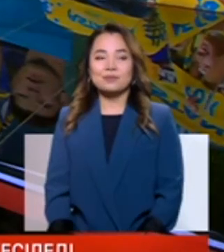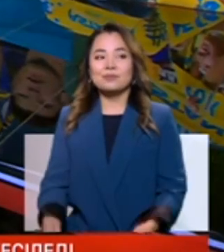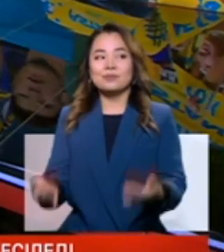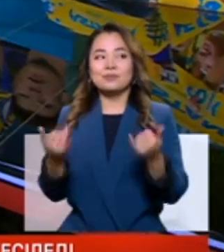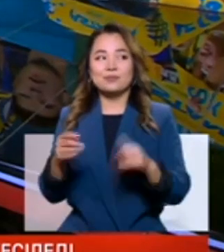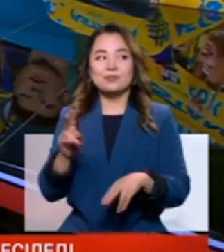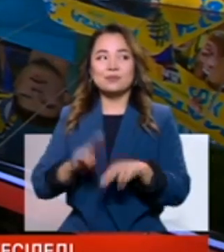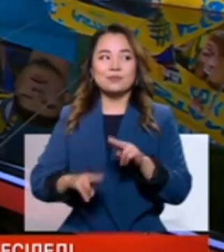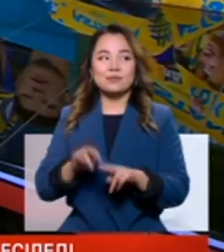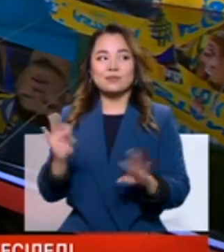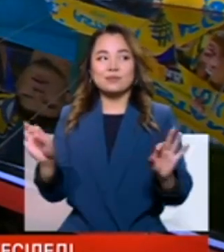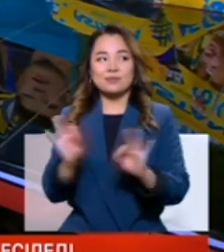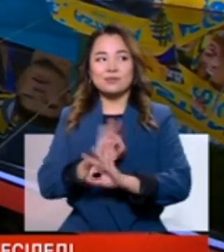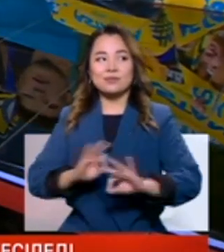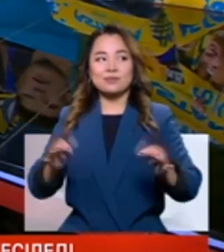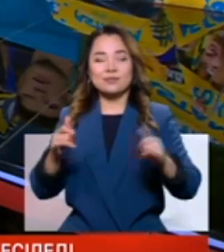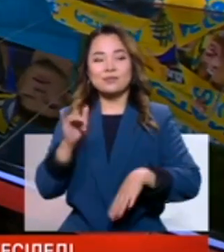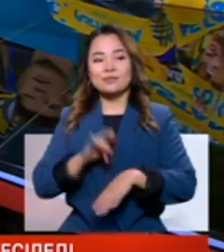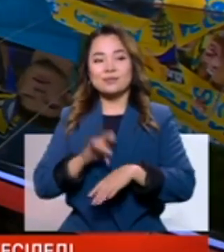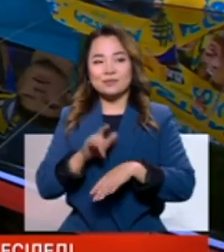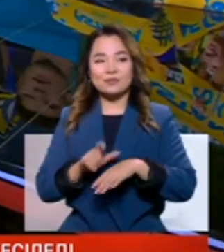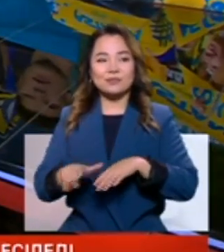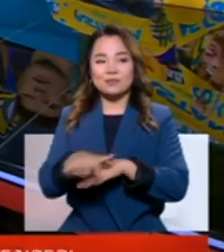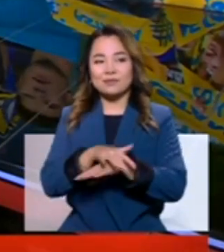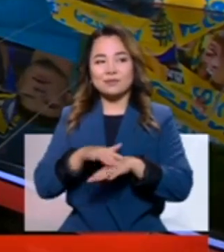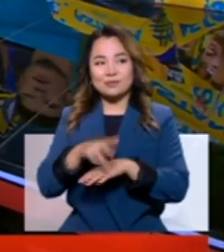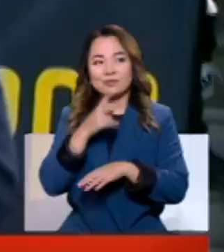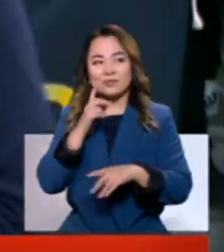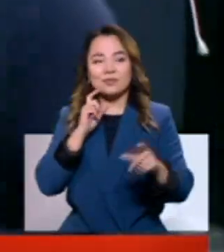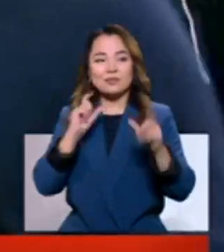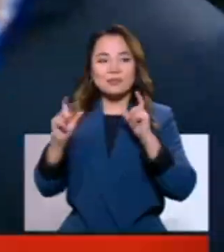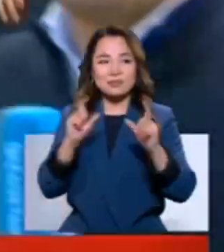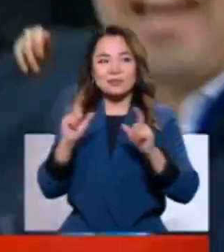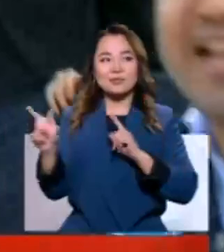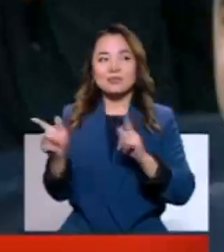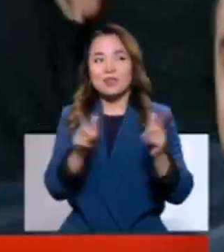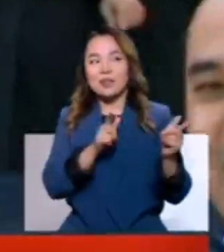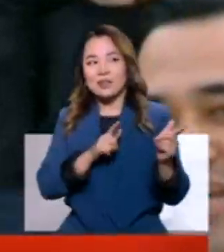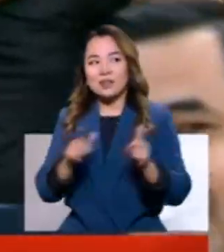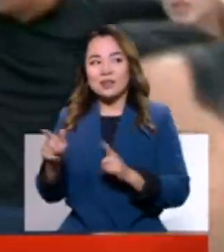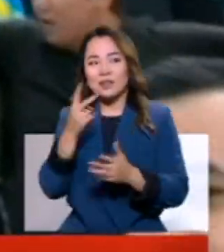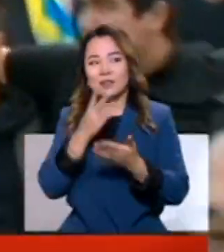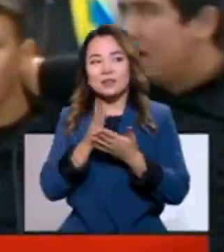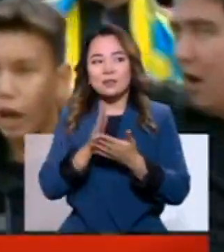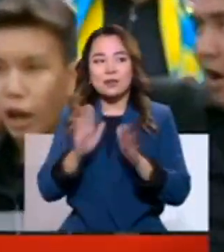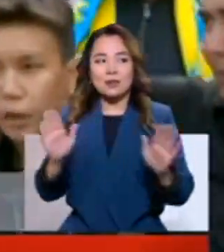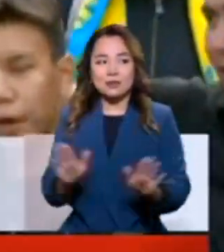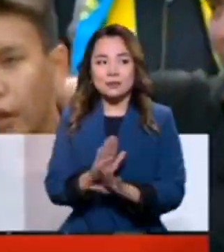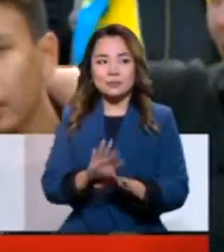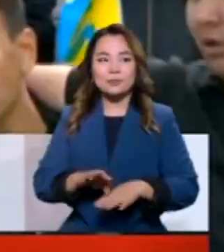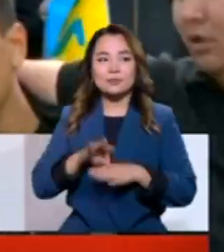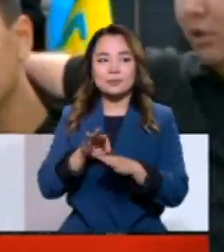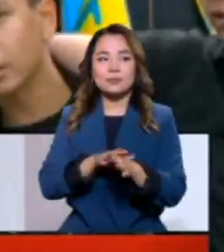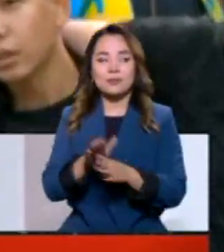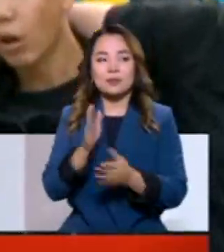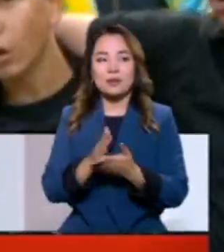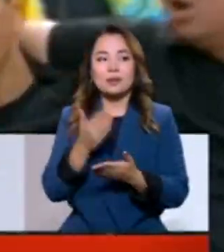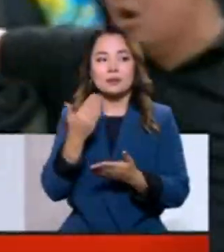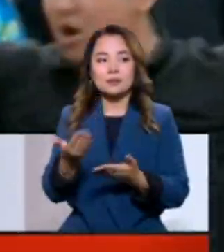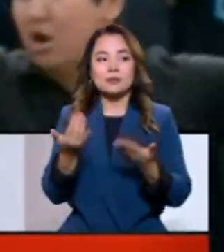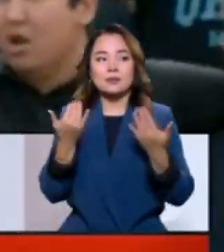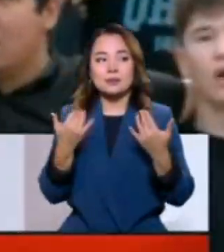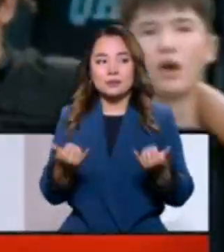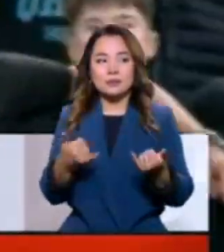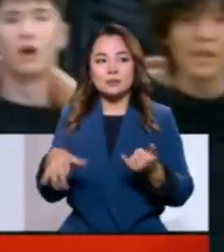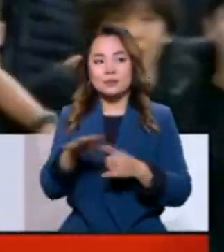Мангүл, көңіл күй керемет. Мінекей жанкүйерлер ұрандарын пысықтап, соңғы әзірліктерін дайындап жатыр. Мұнда қазір ғана